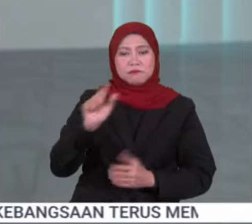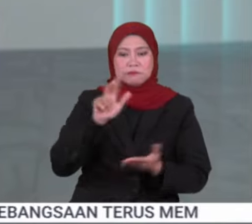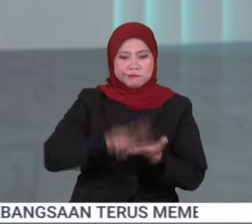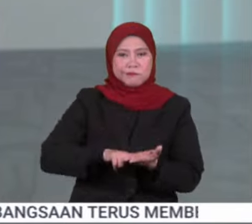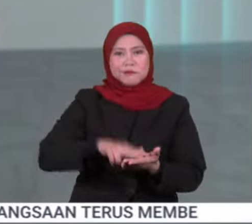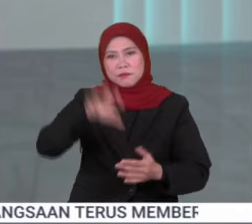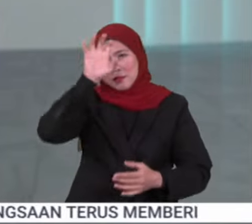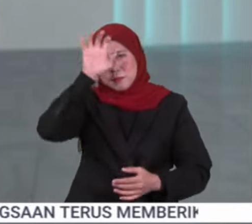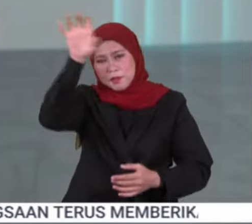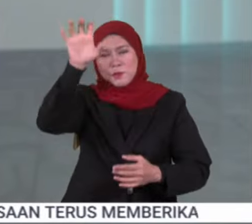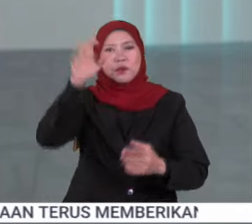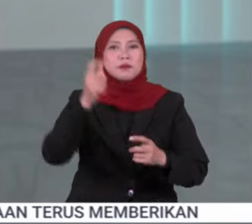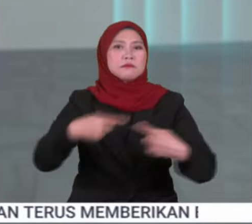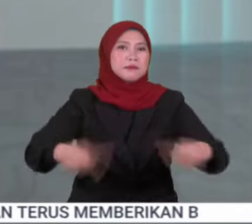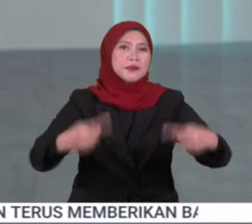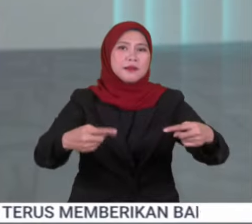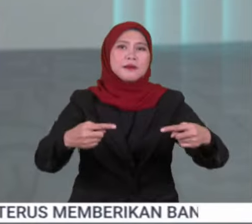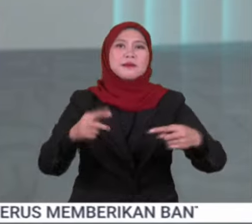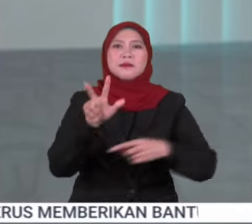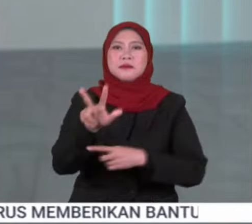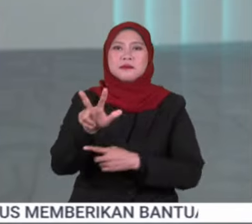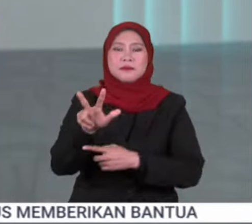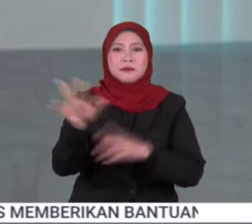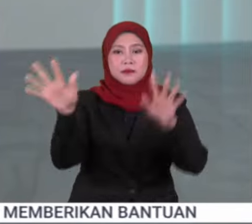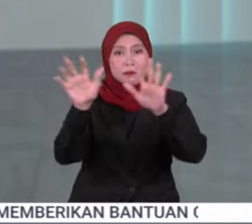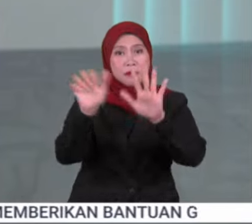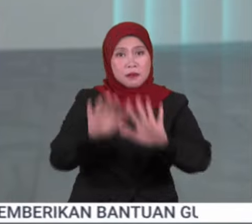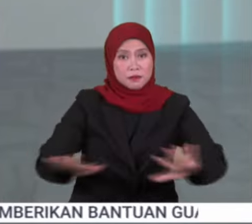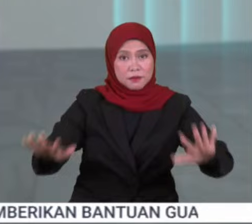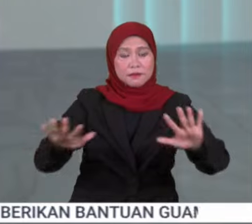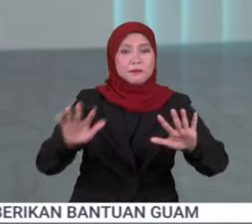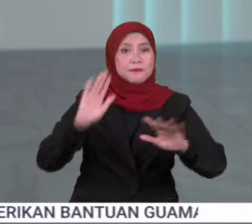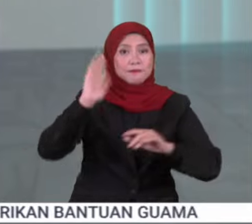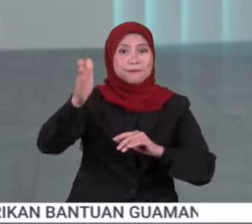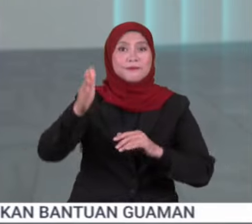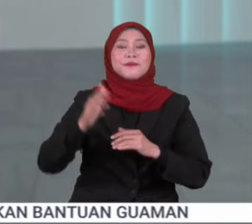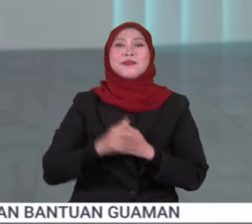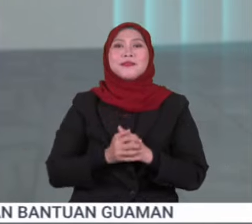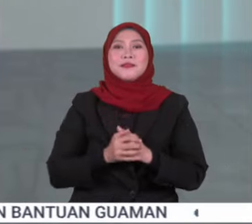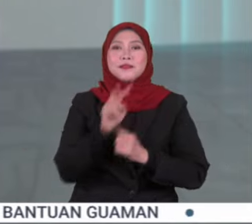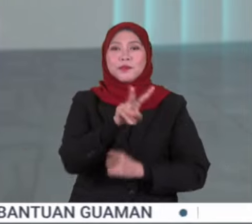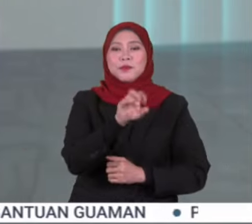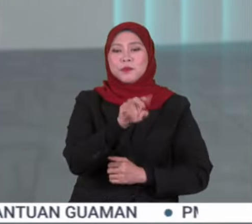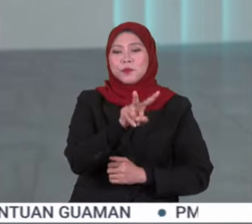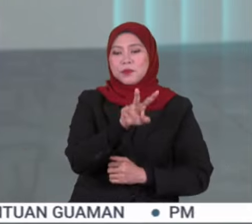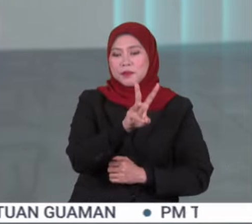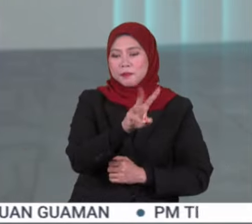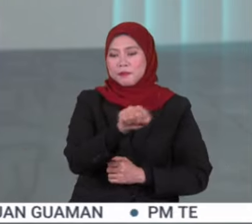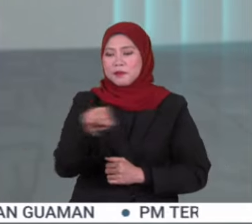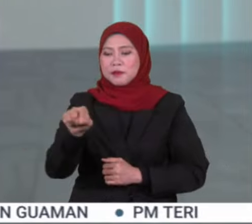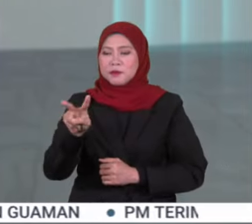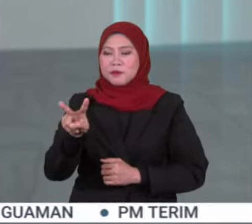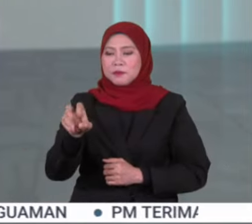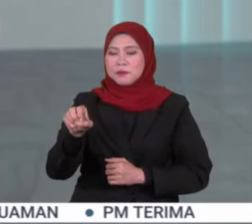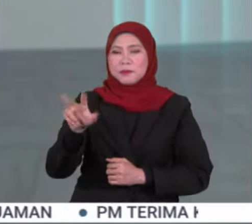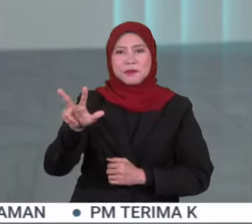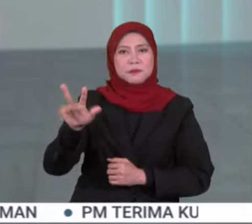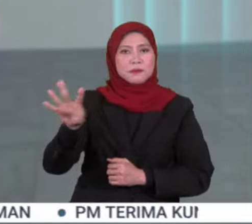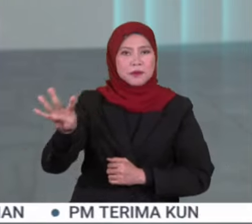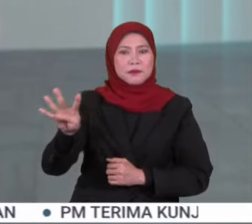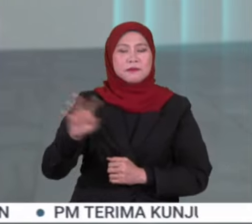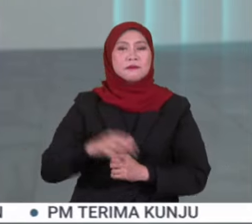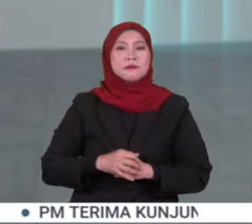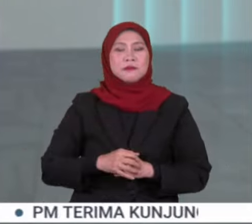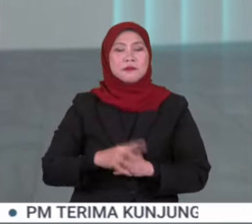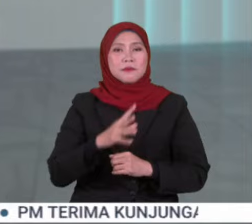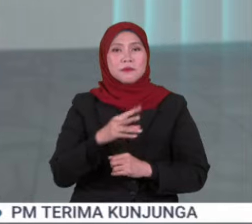takraw kekal dipertandingkan dalam 3 edisi sukan Asia akan datang dari 2026 hingga 2034. Perkara itu